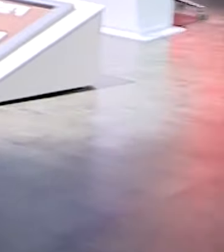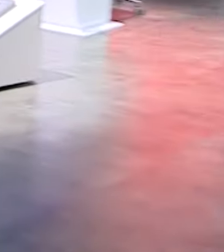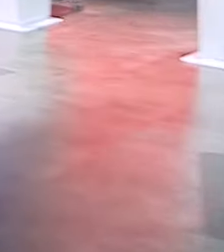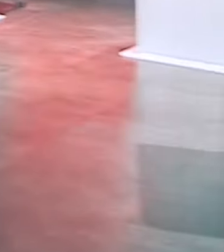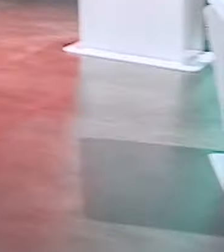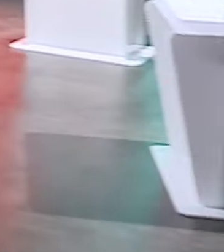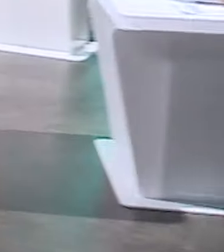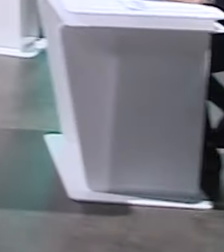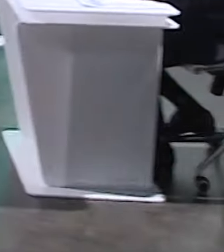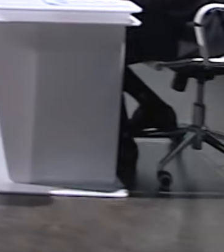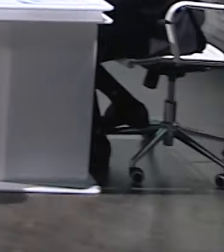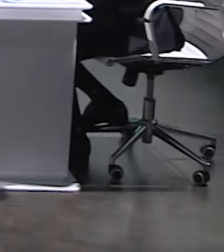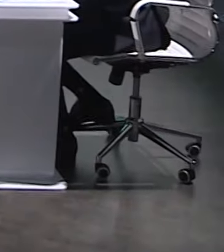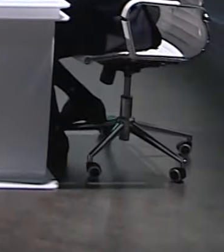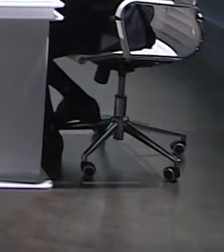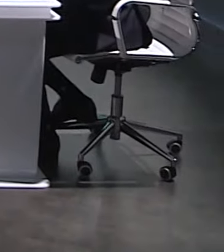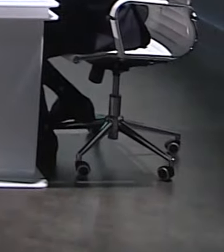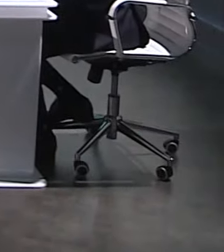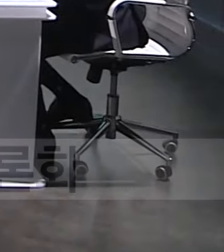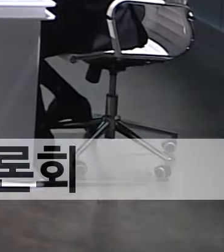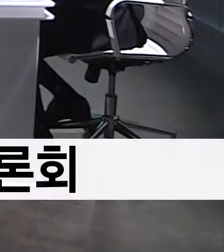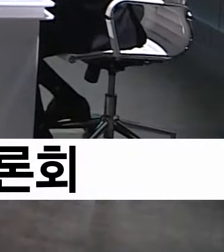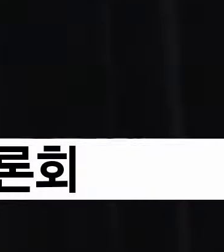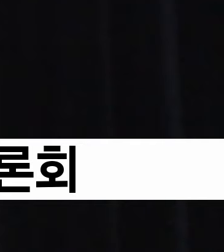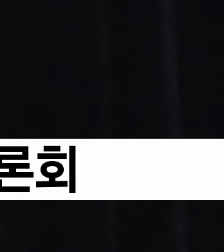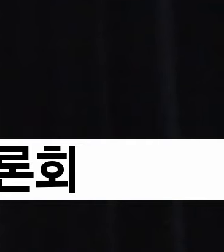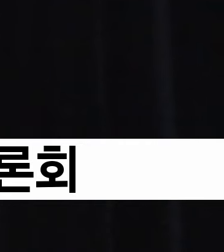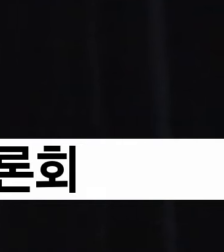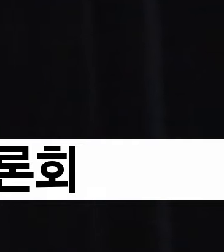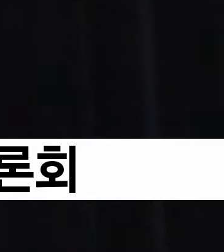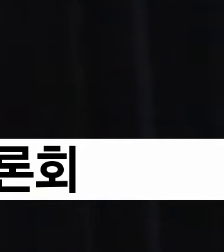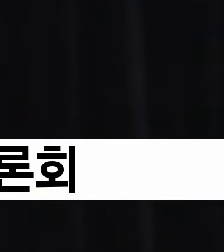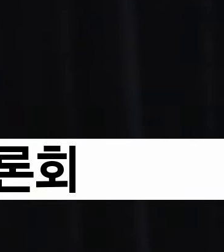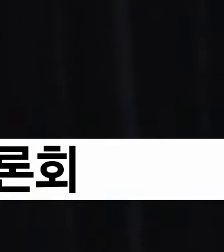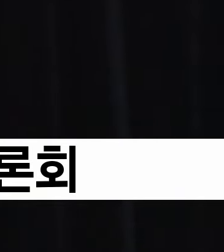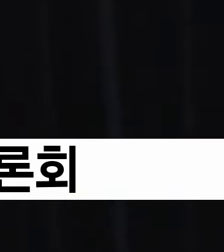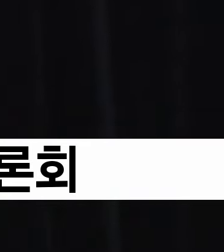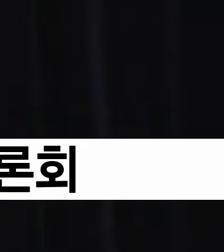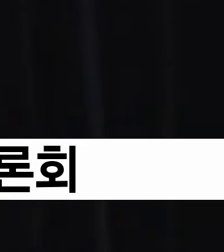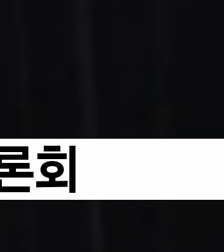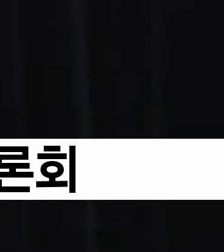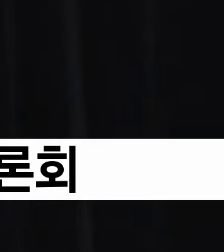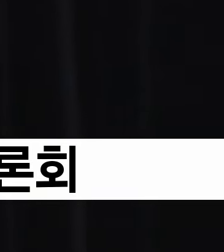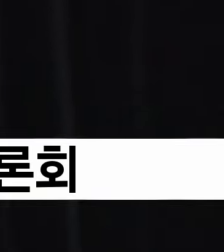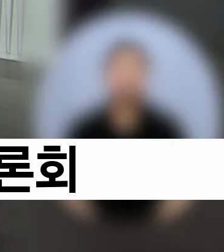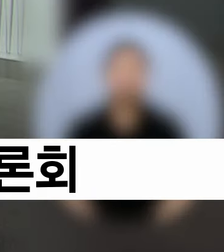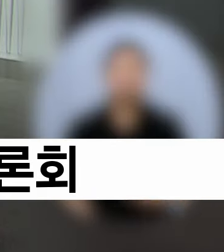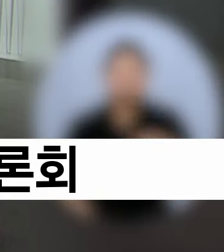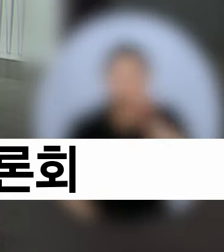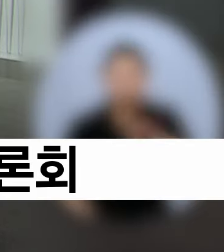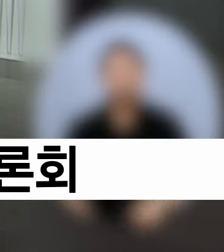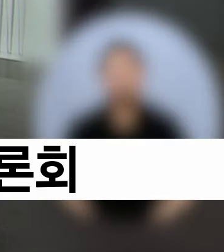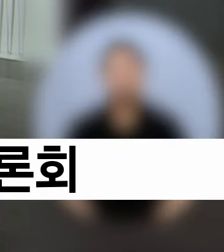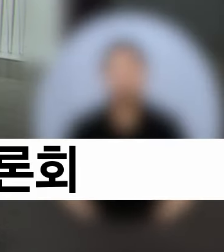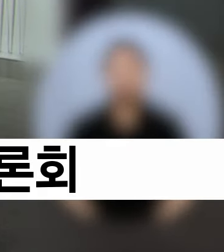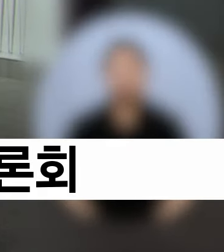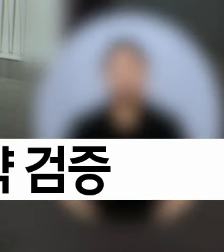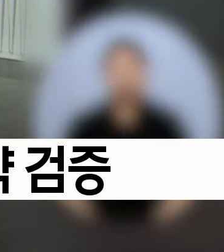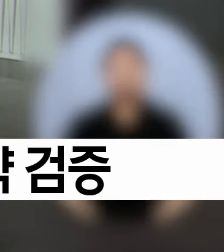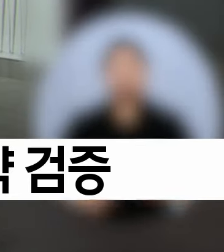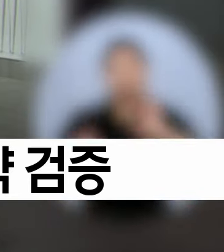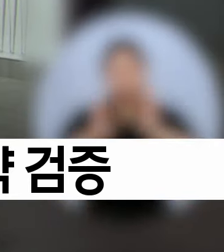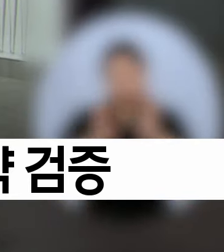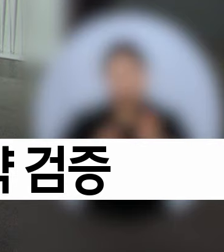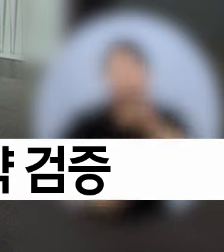토론회 시작과 동시에 각 후보들의 공약 검증부터 치열했습니다. 종로구 특화 산업으로 꼽히는 주얼리와 봉제